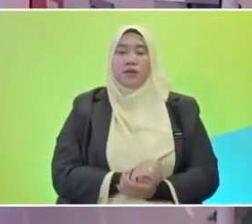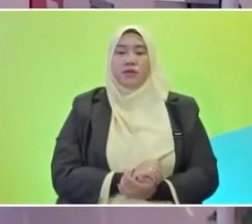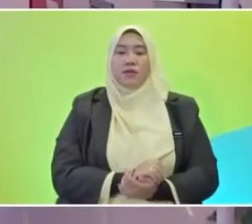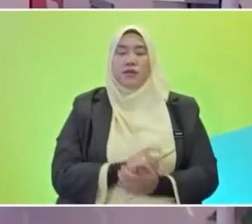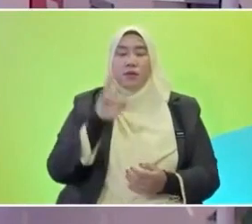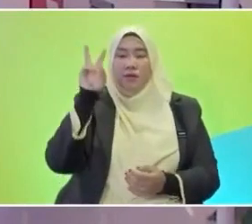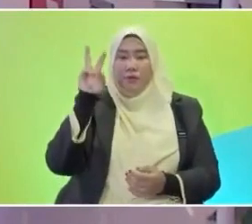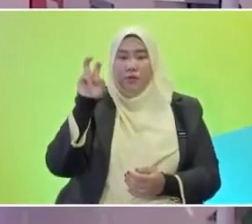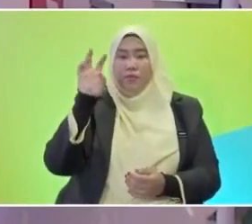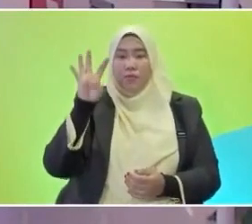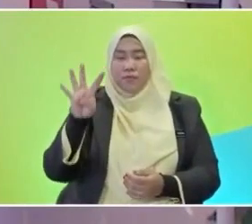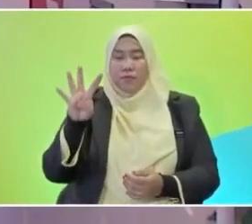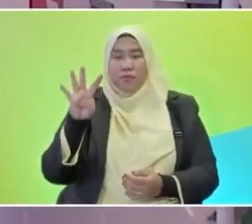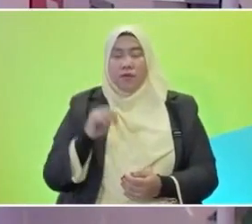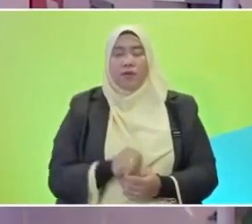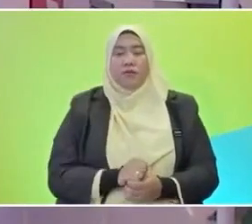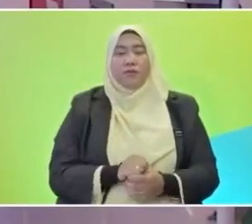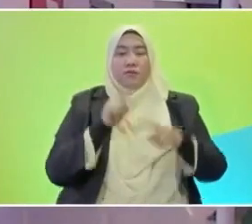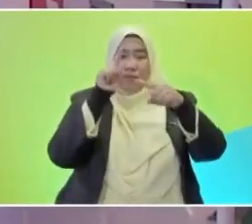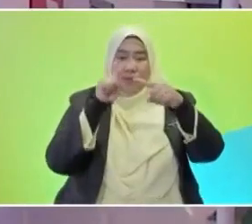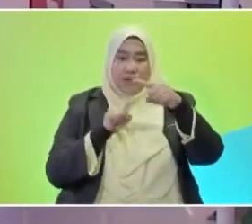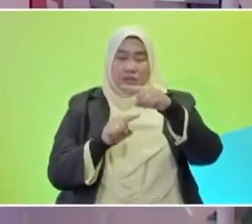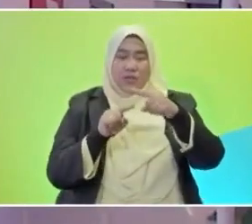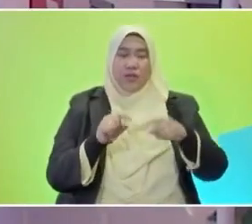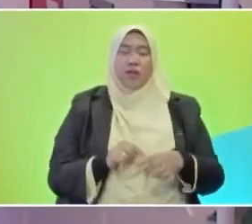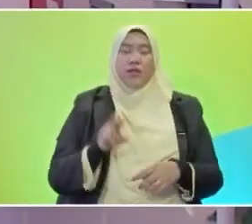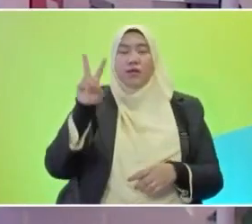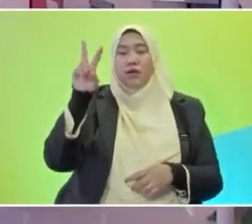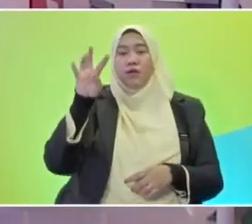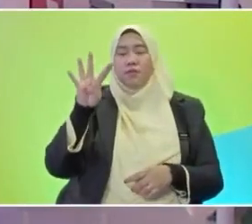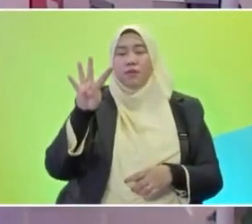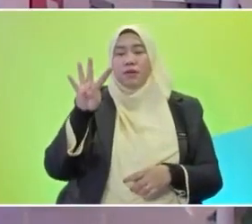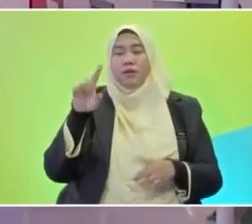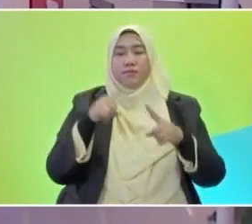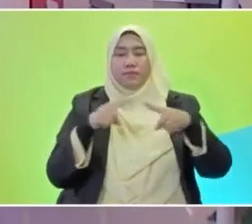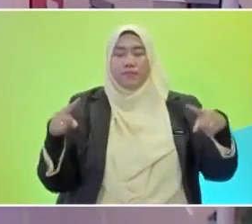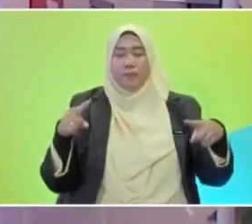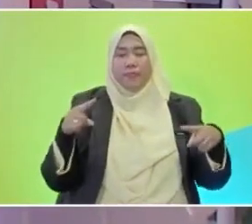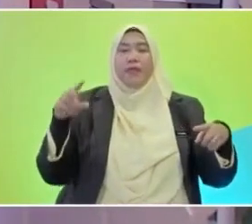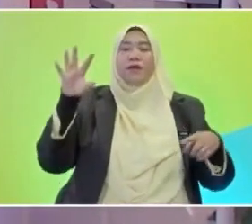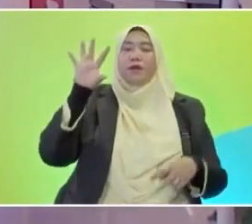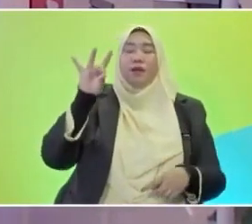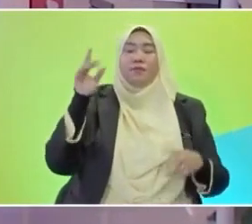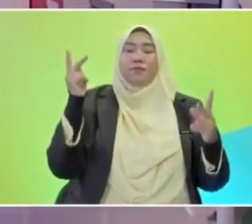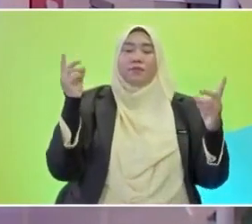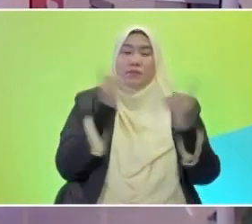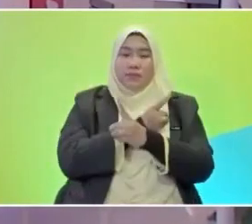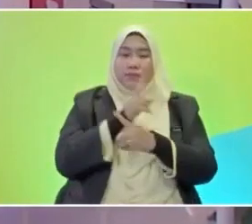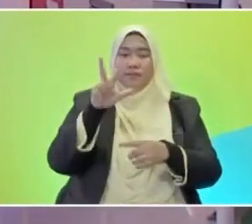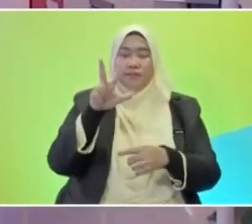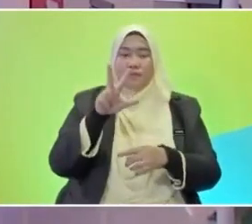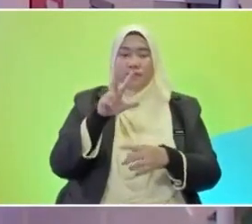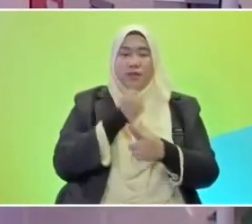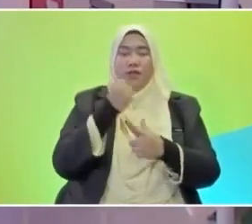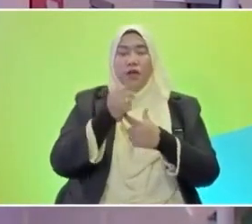CV 24 ataupun kita bagikan dengan 24 kita pisahkan dengan bumbu tersebut 8 darah 3 ataupun 4